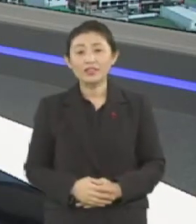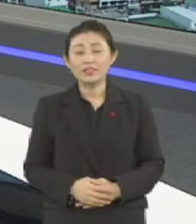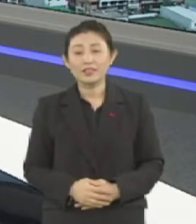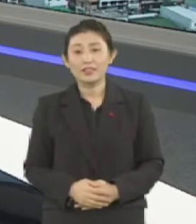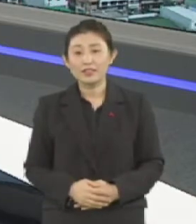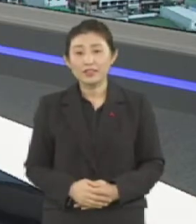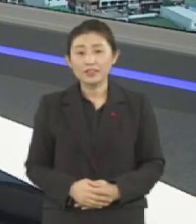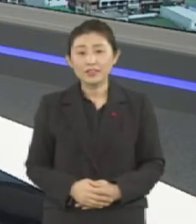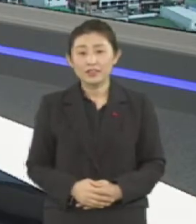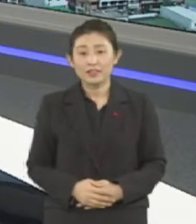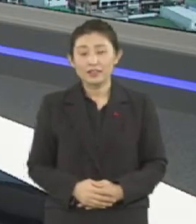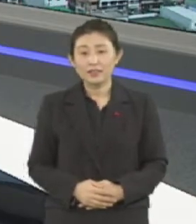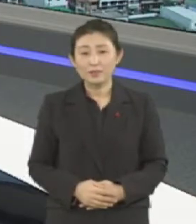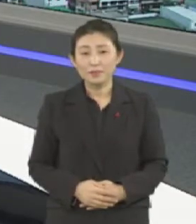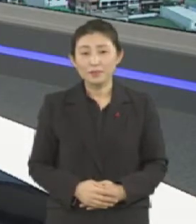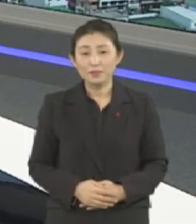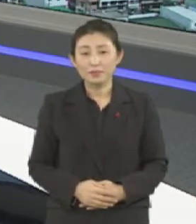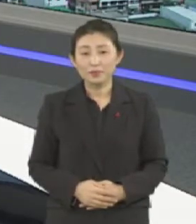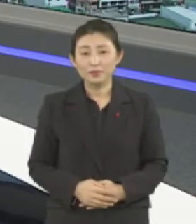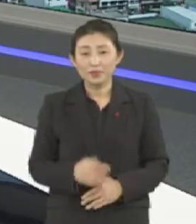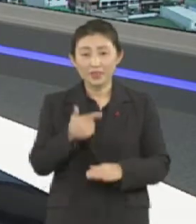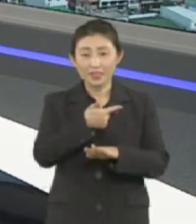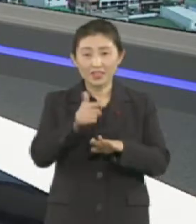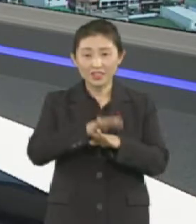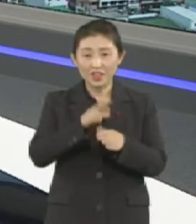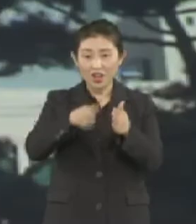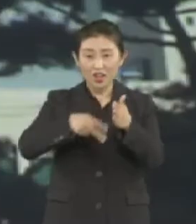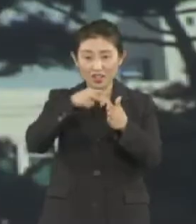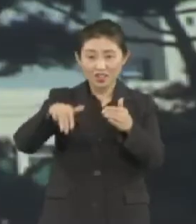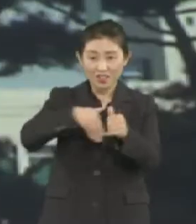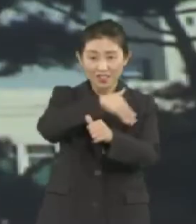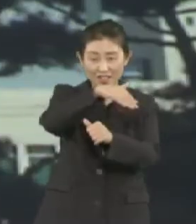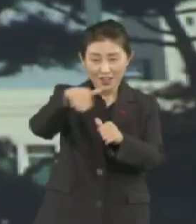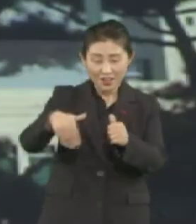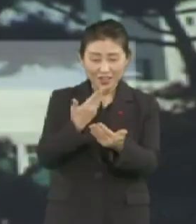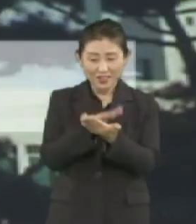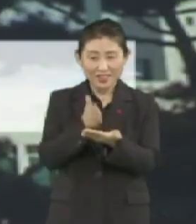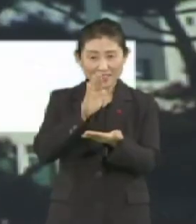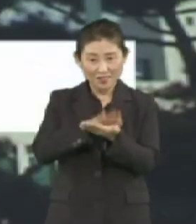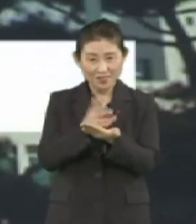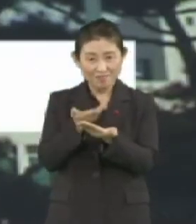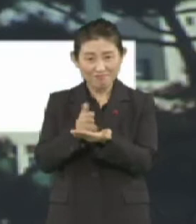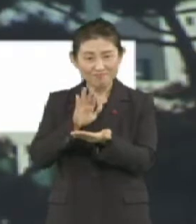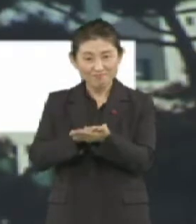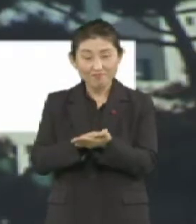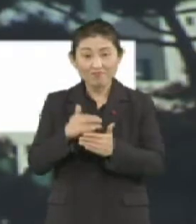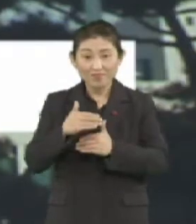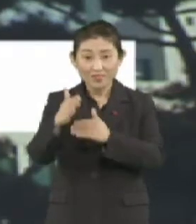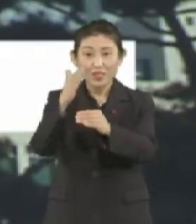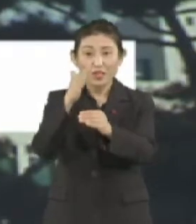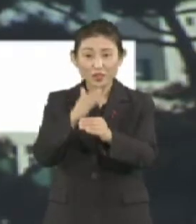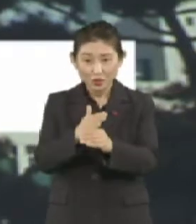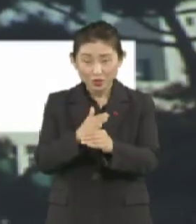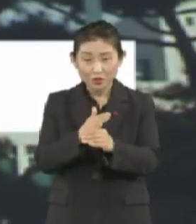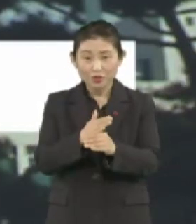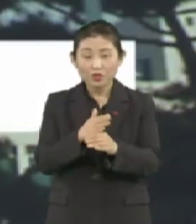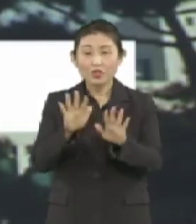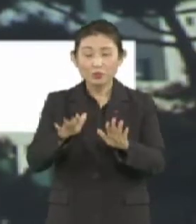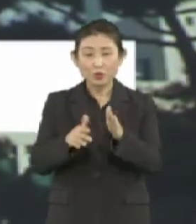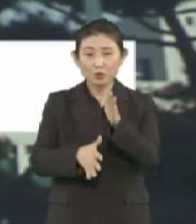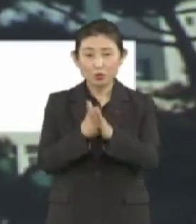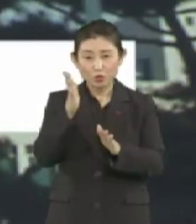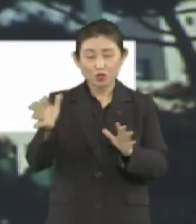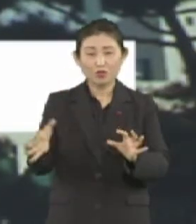그 말씀하신 대로 그간 역세권 일원의 재정비 촉진 사업이 진행 중인데 이번에